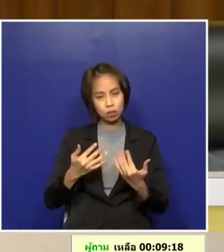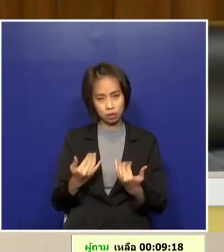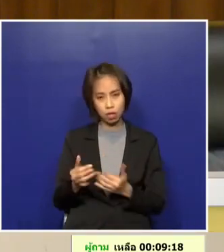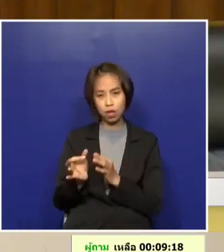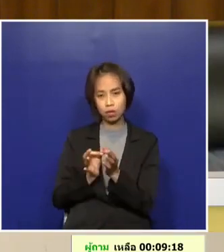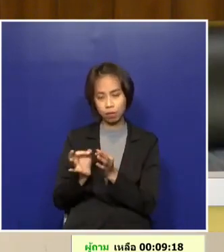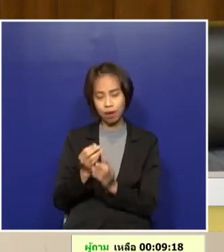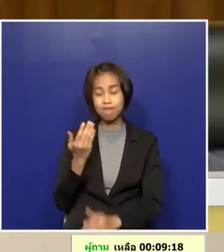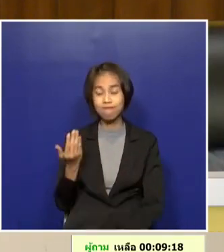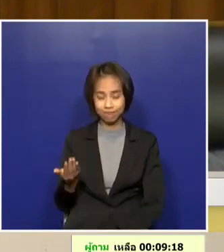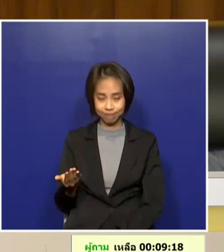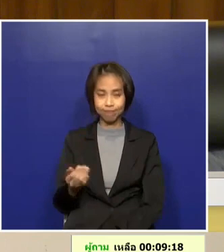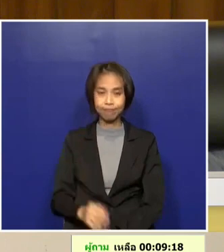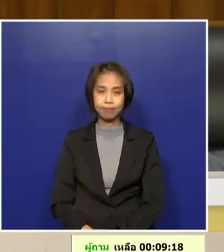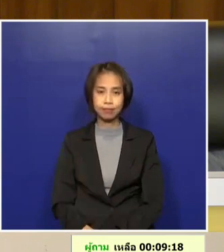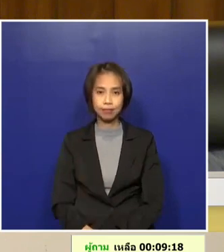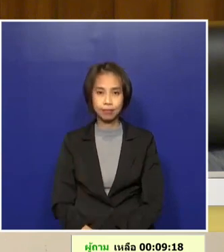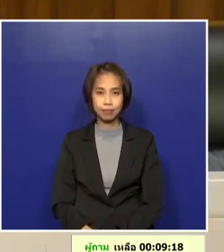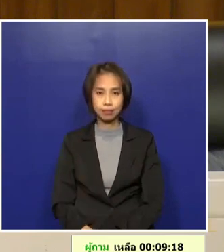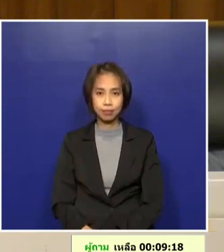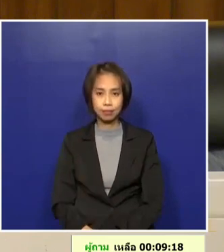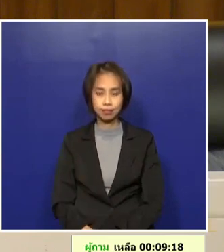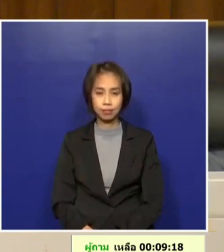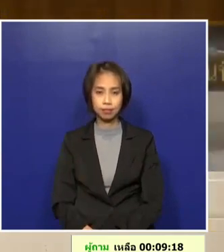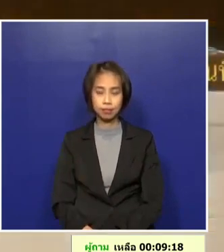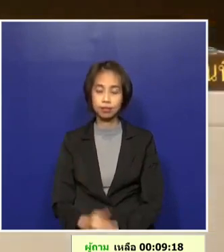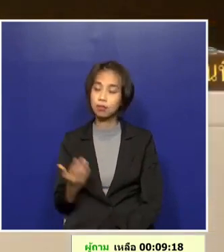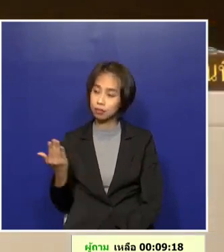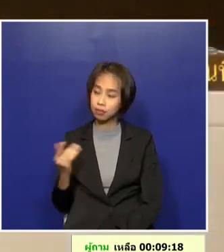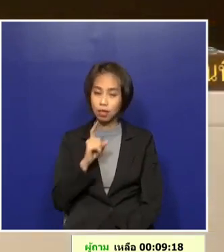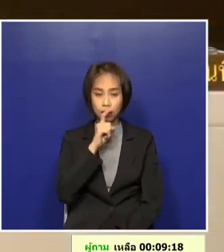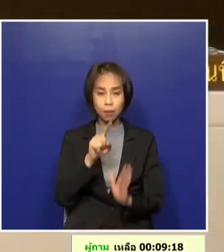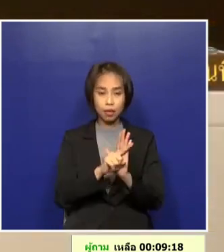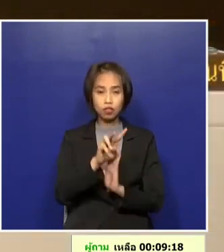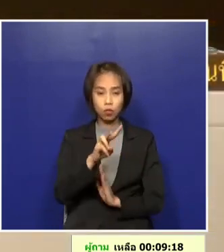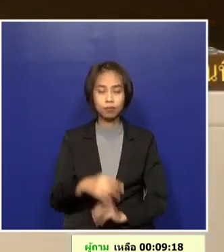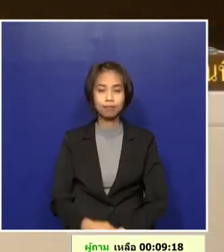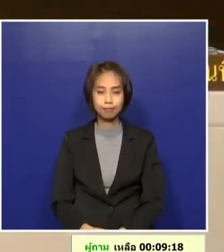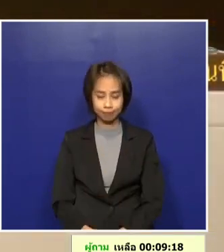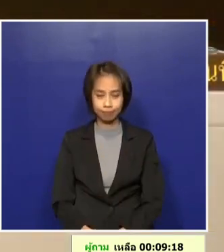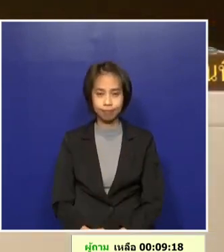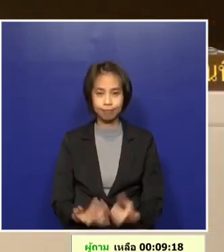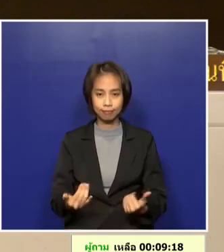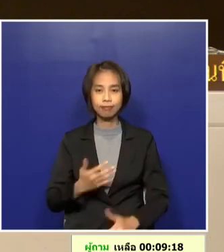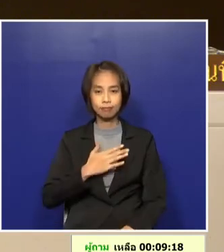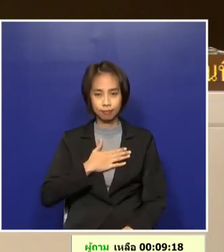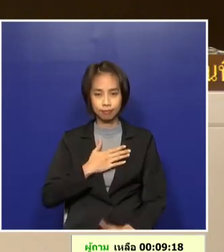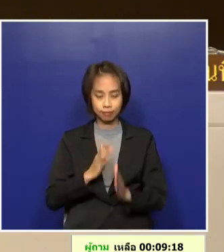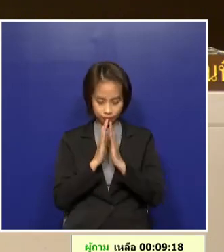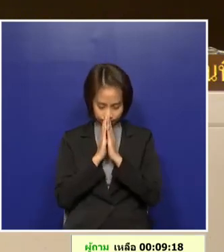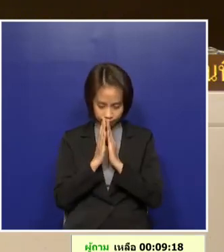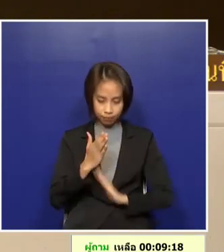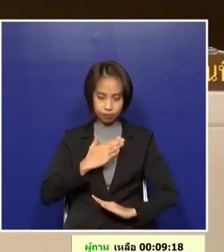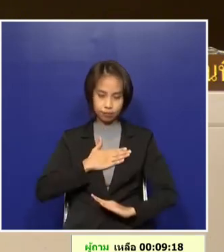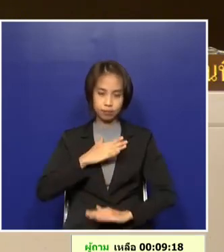ในเบื้องต้นครับ เอิญท้าวพิภพคำถามที่2ครับ ครับท่านประธานที่เคารพผมนายท้าวพิภพลิ้มจิตกร